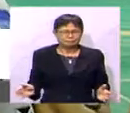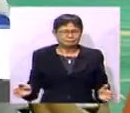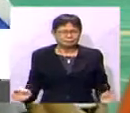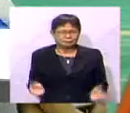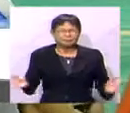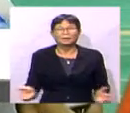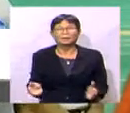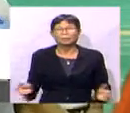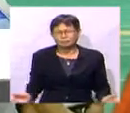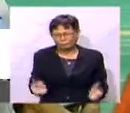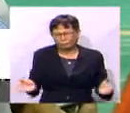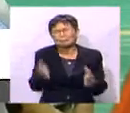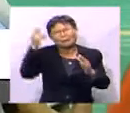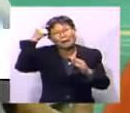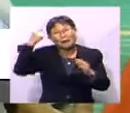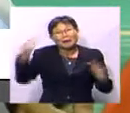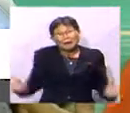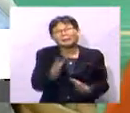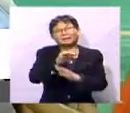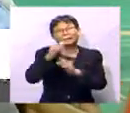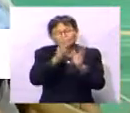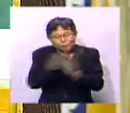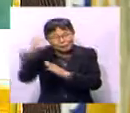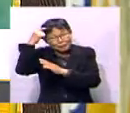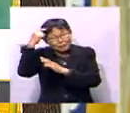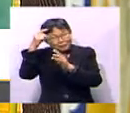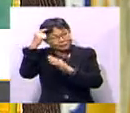and prepare to mentor. I think this is more important for the youngster.